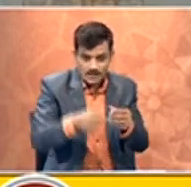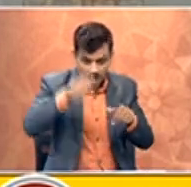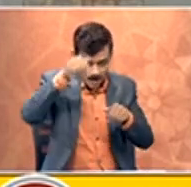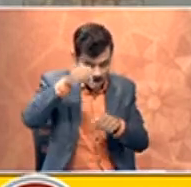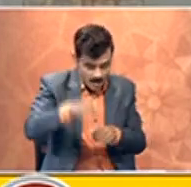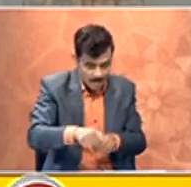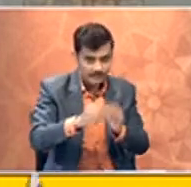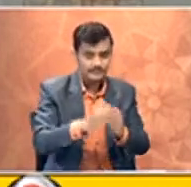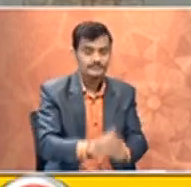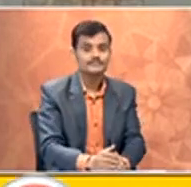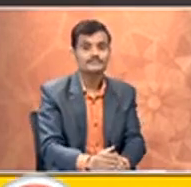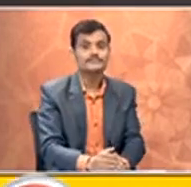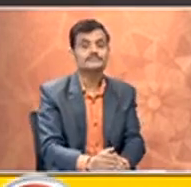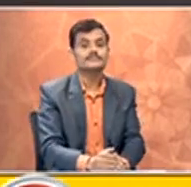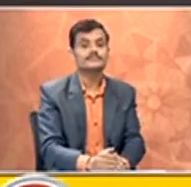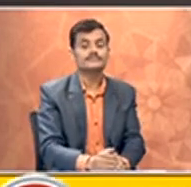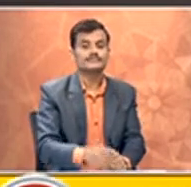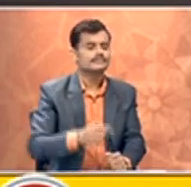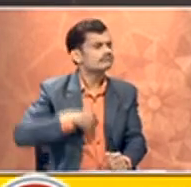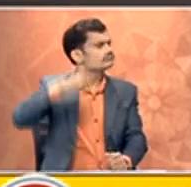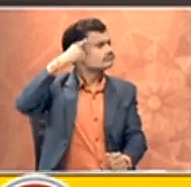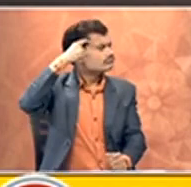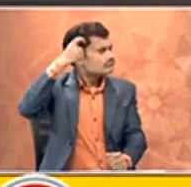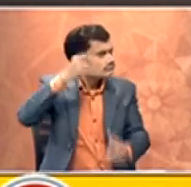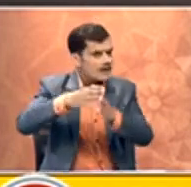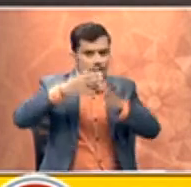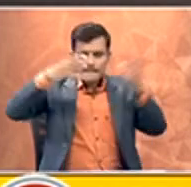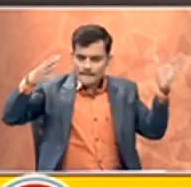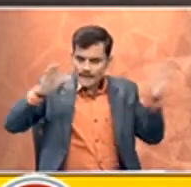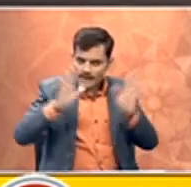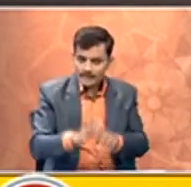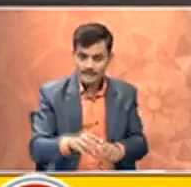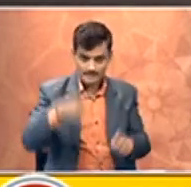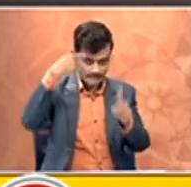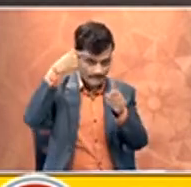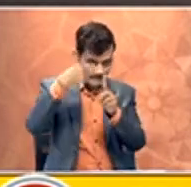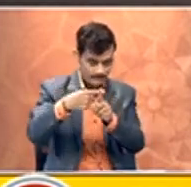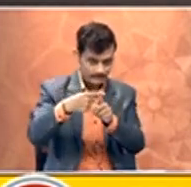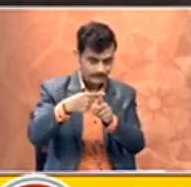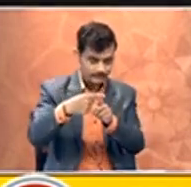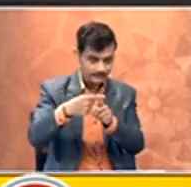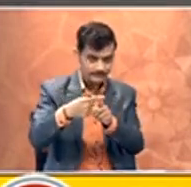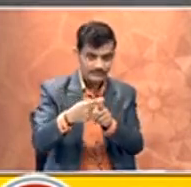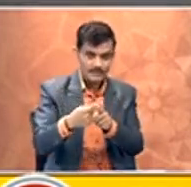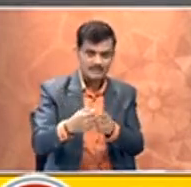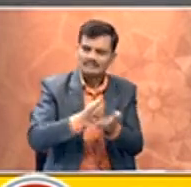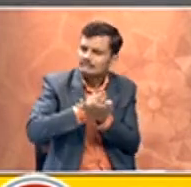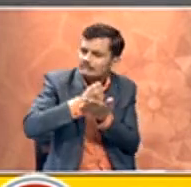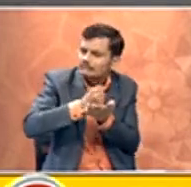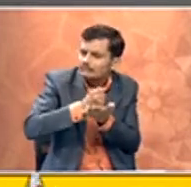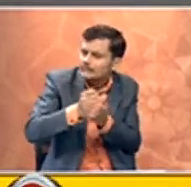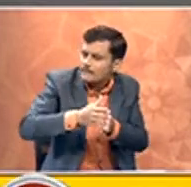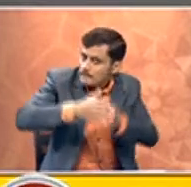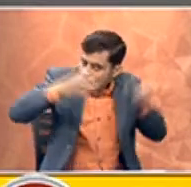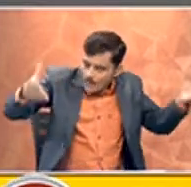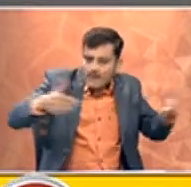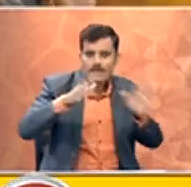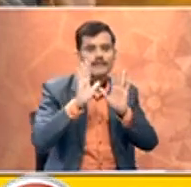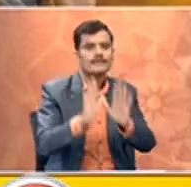आज हमारे सपने भी बड़े हैं और हमारे प्रयास भी बड़े हैं।